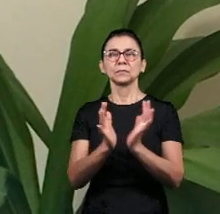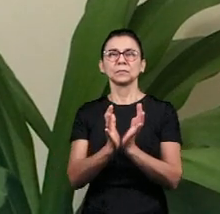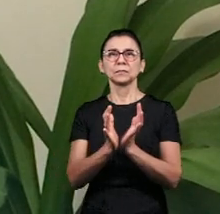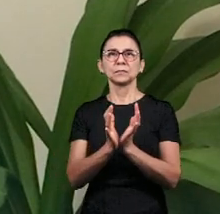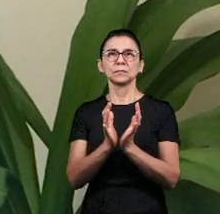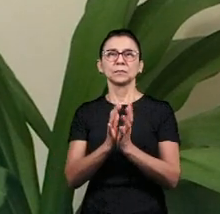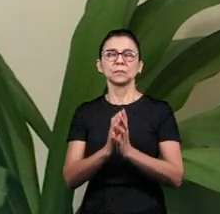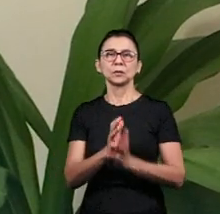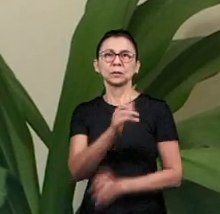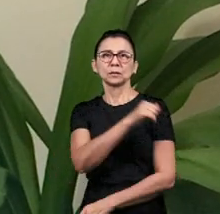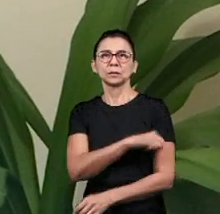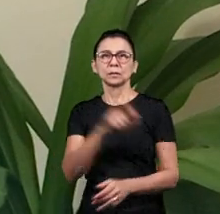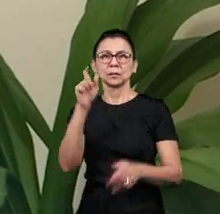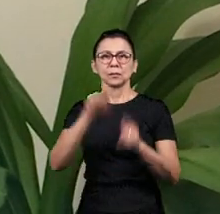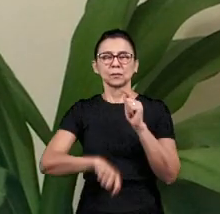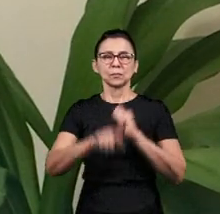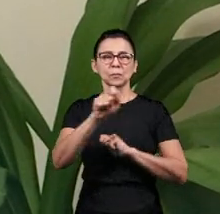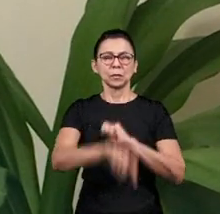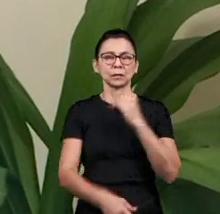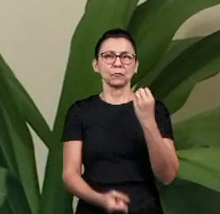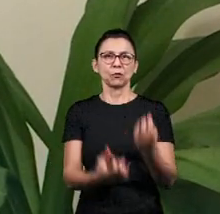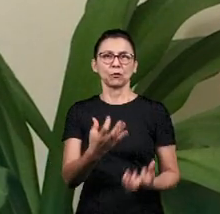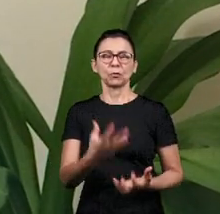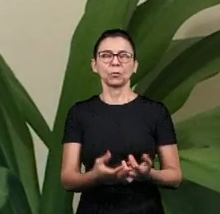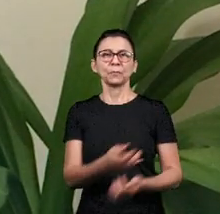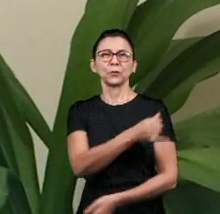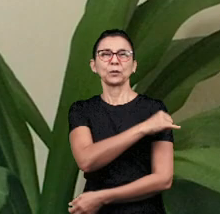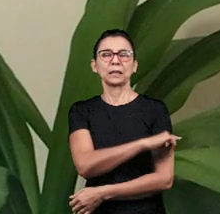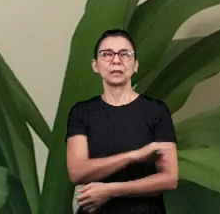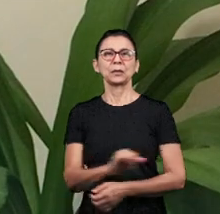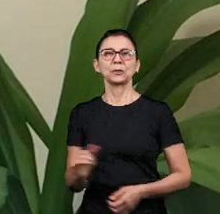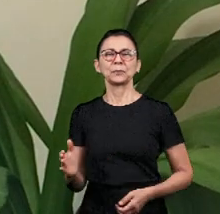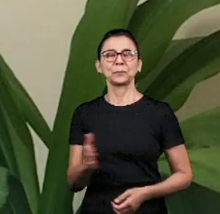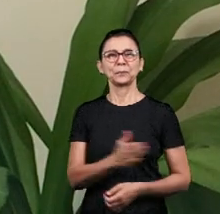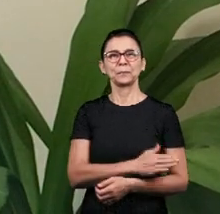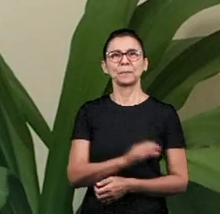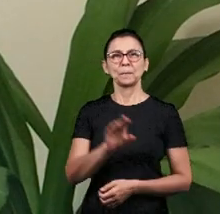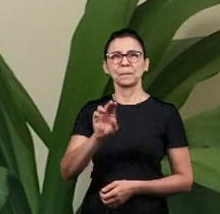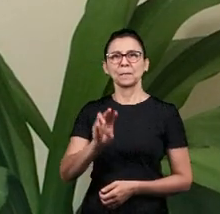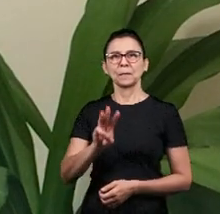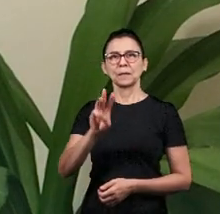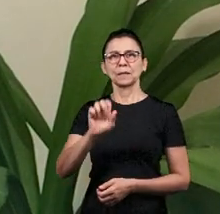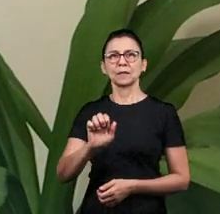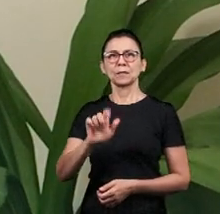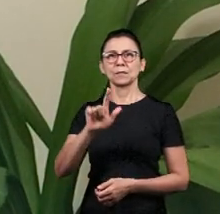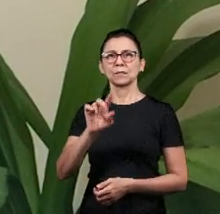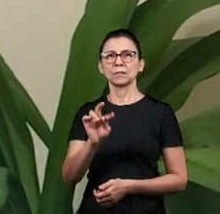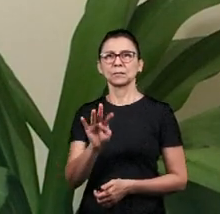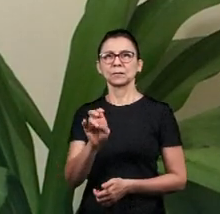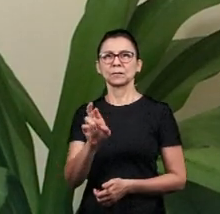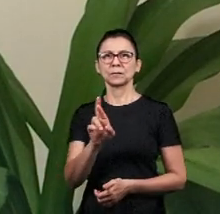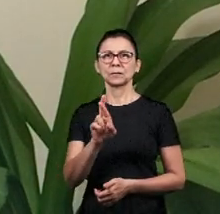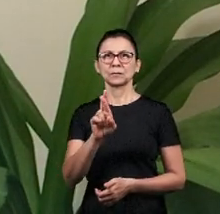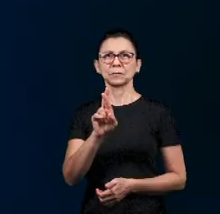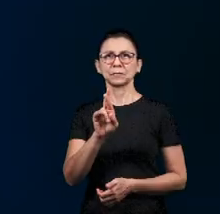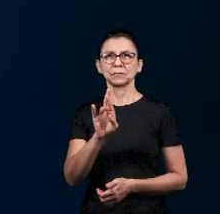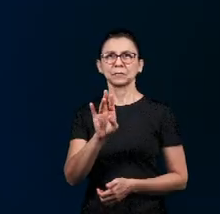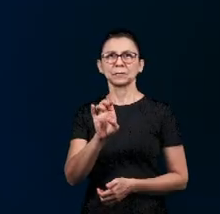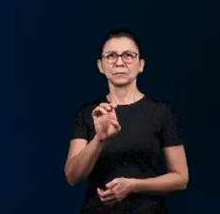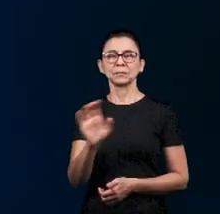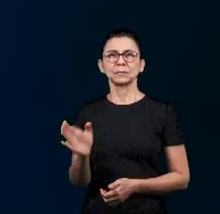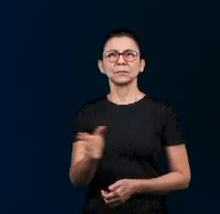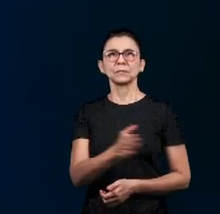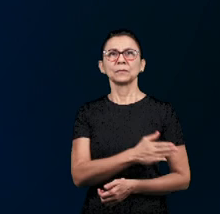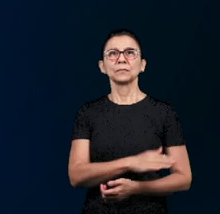de Botafogo, à Rio de Janeiro. Là se trouve le pasteur Walter Babo et la sœur va donner la réponse à cette question.